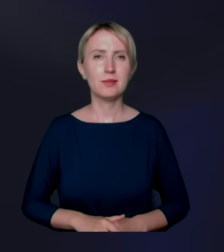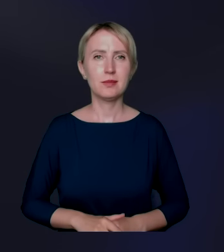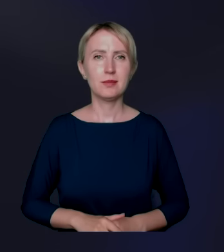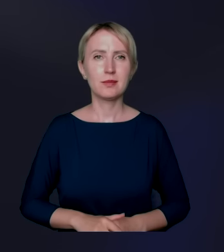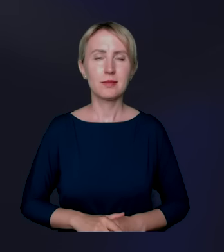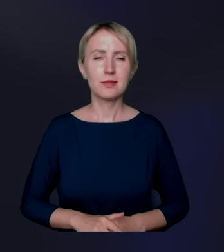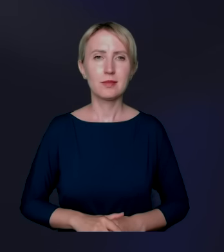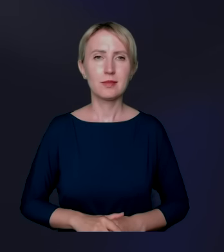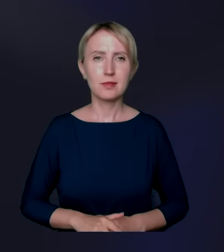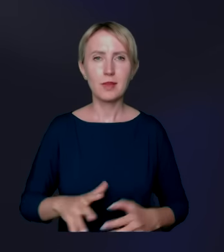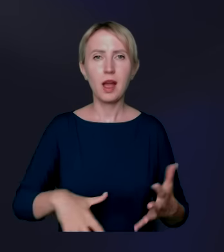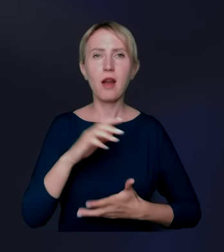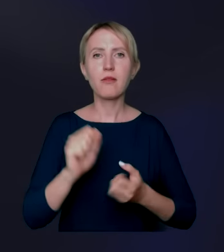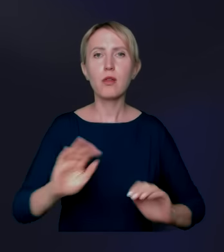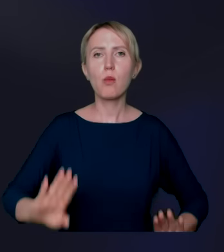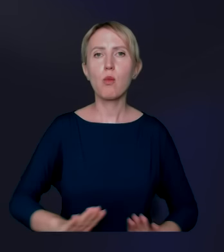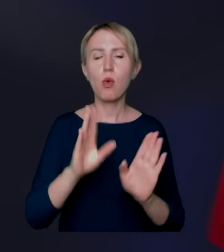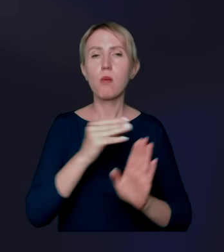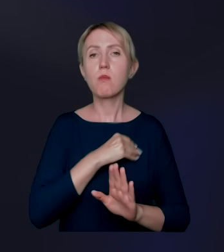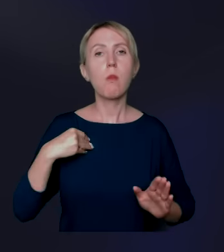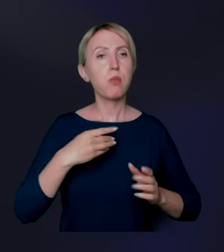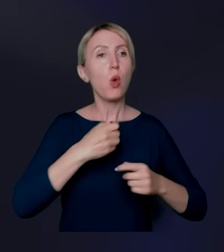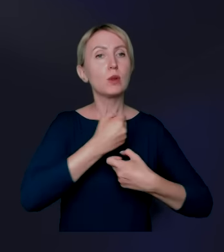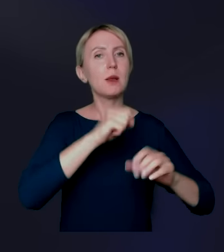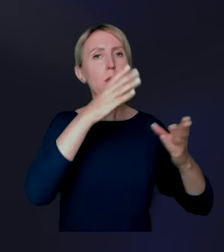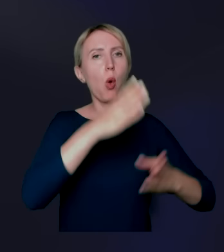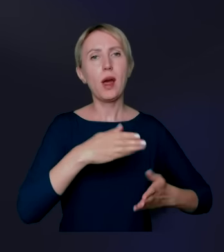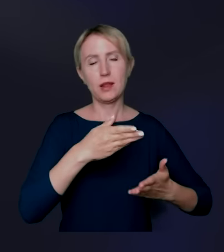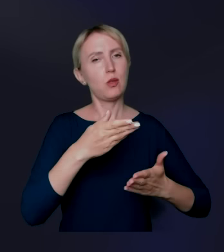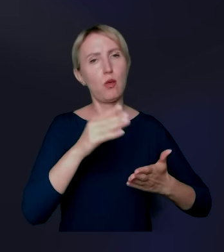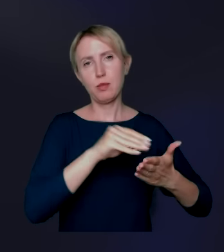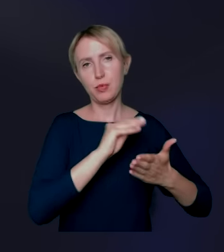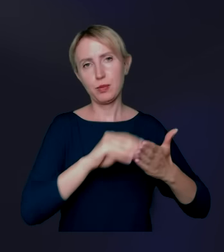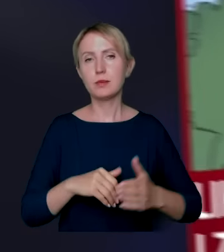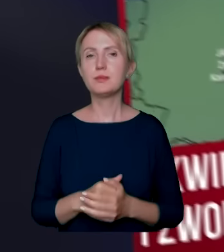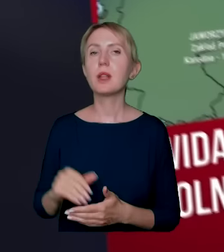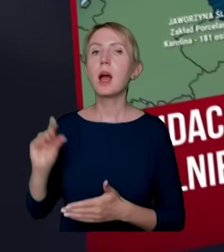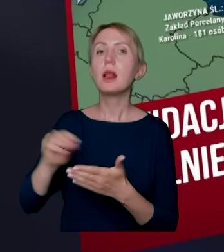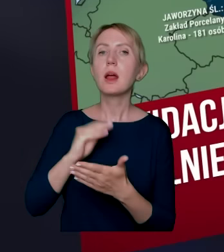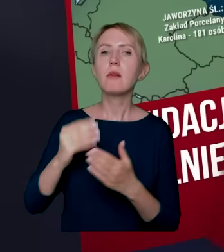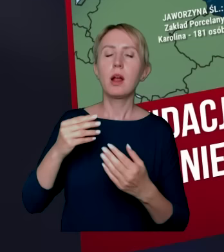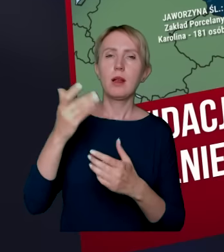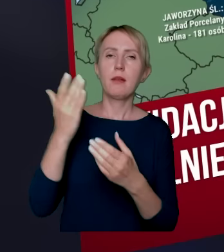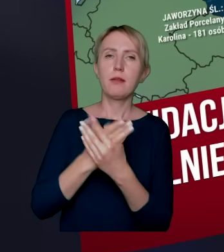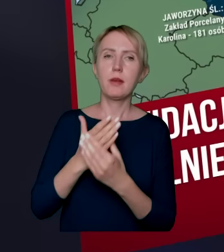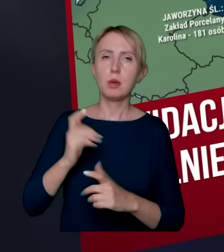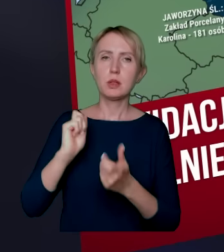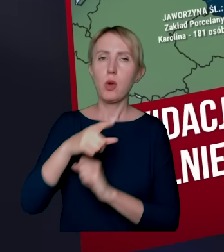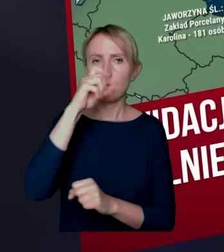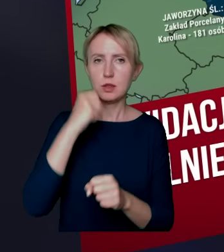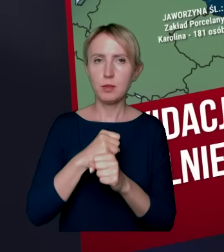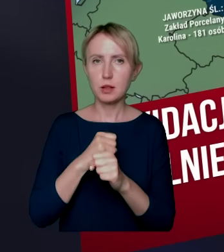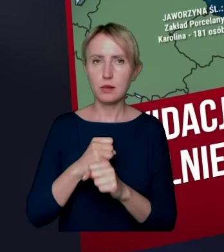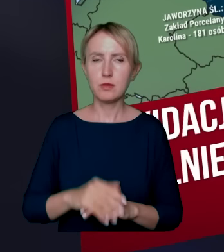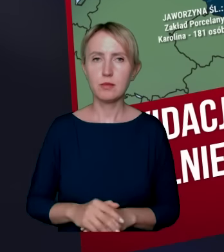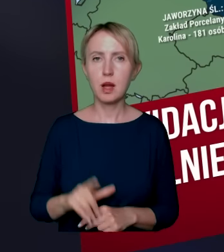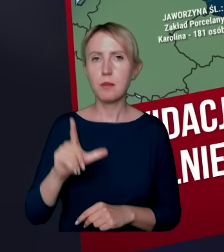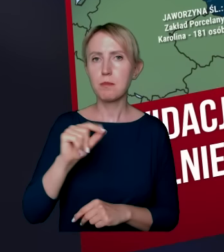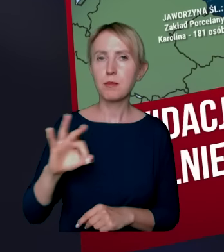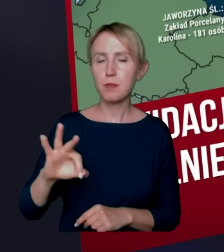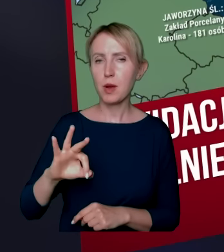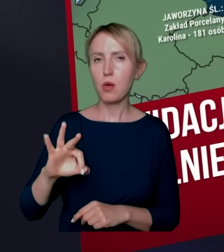Afera w muzeum. Polscy bohaterowie usunięci. Likwidacja firm i zwolnienia pracowników. Platforma przypisuje